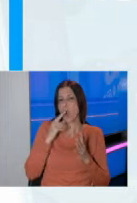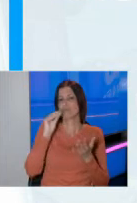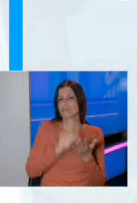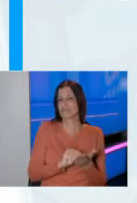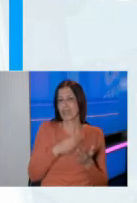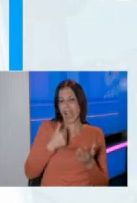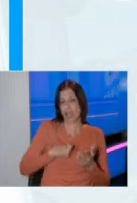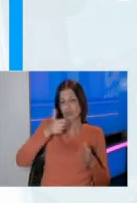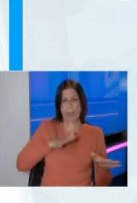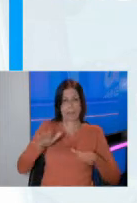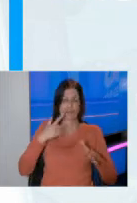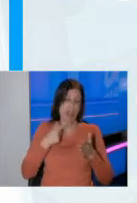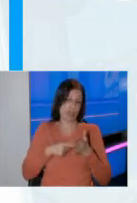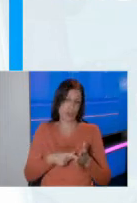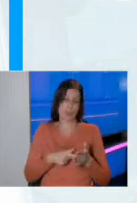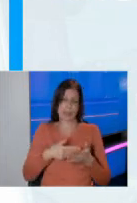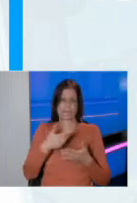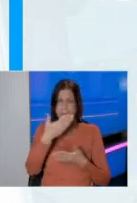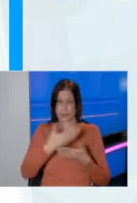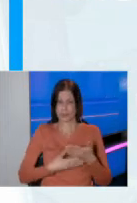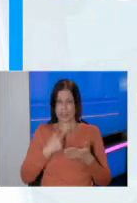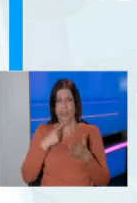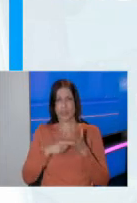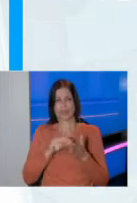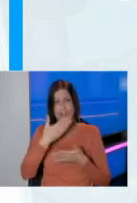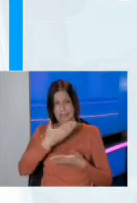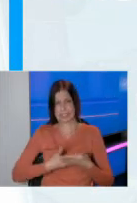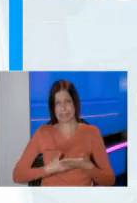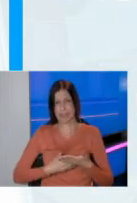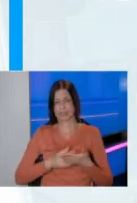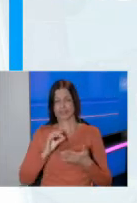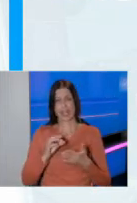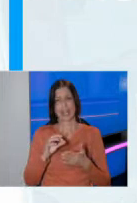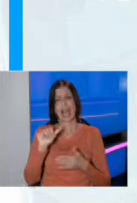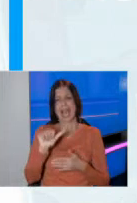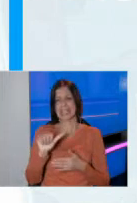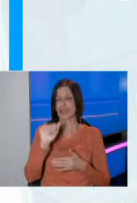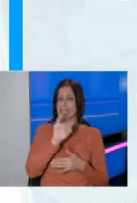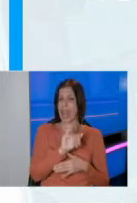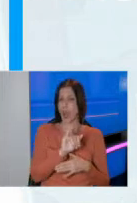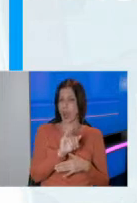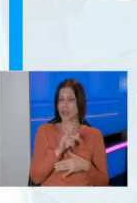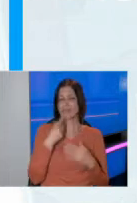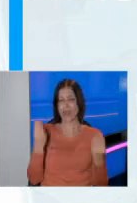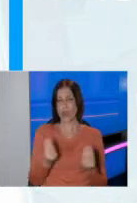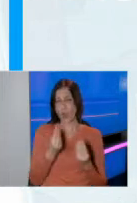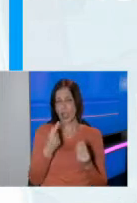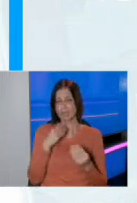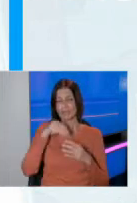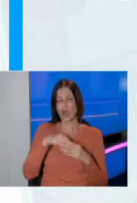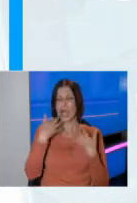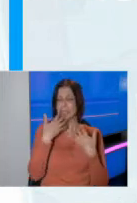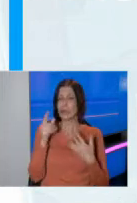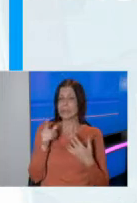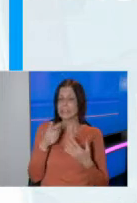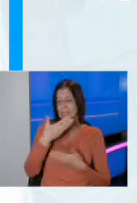עניין רשות הממשלה, לדוגמה. הנה, דוגמה של המסמך שהוצג לאיזנקוט ויעלון, וגורם שמעורה בסיפור אומר שזאת